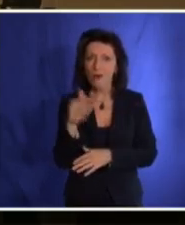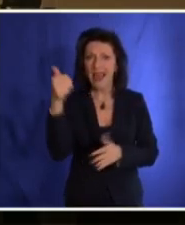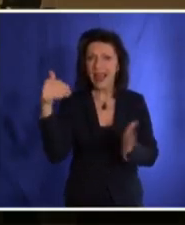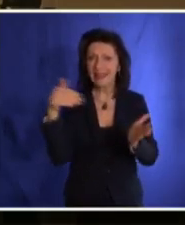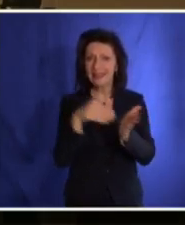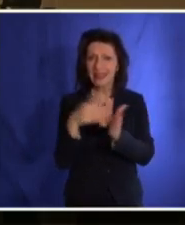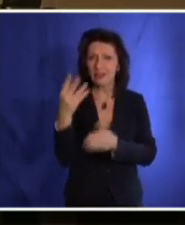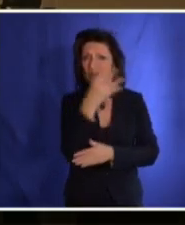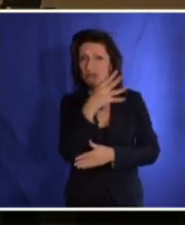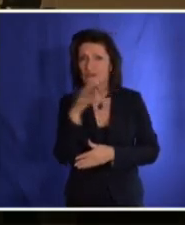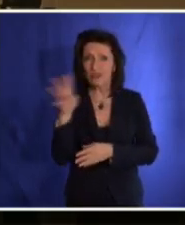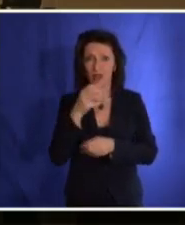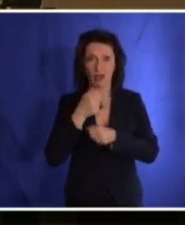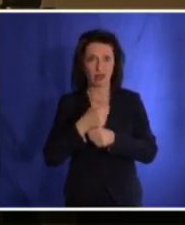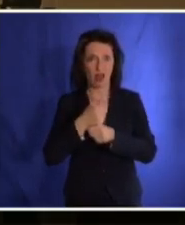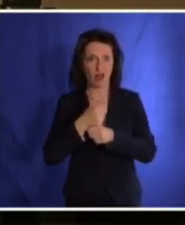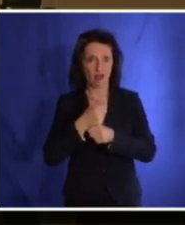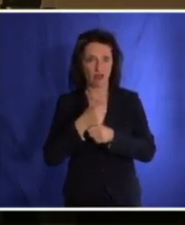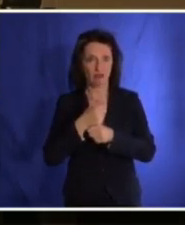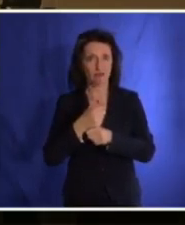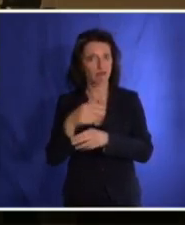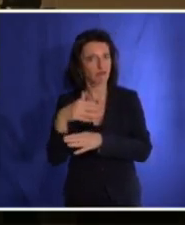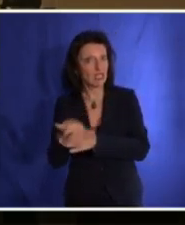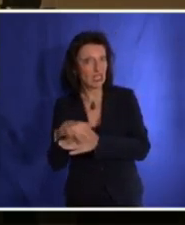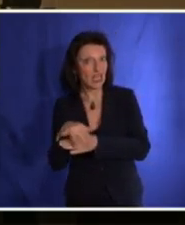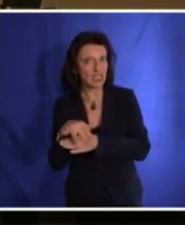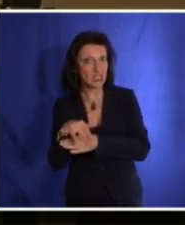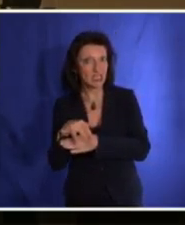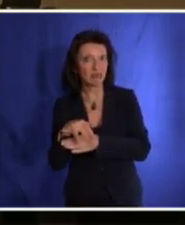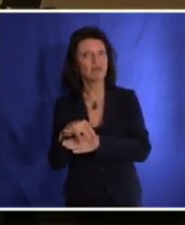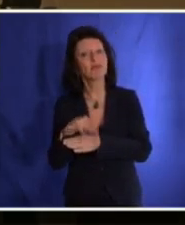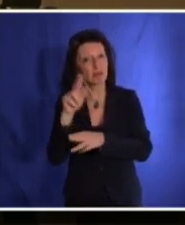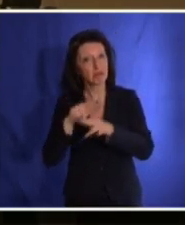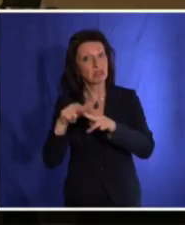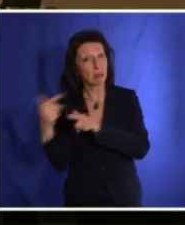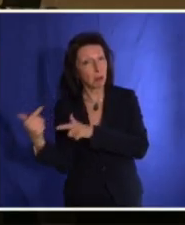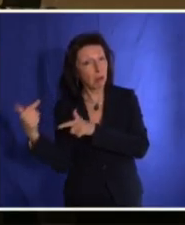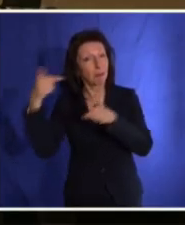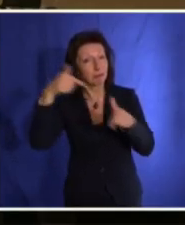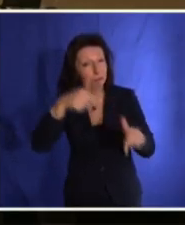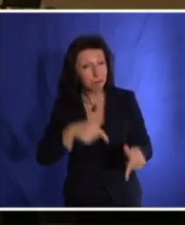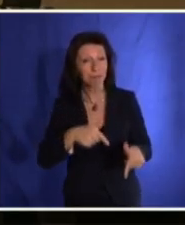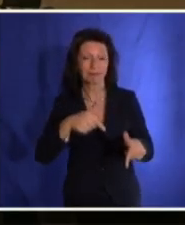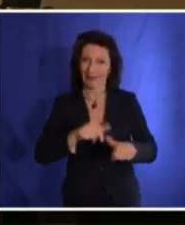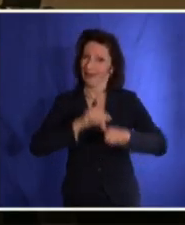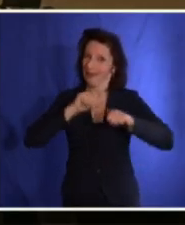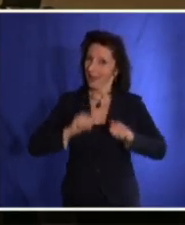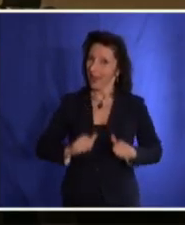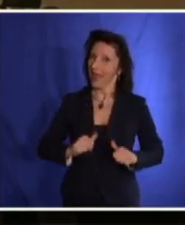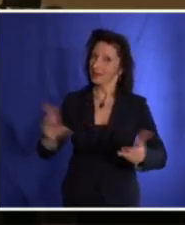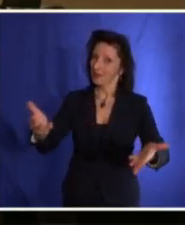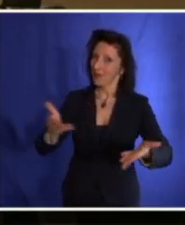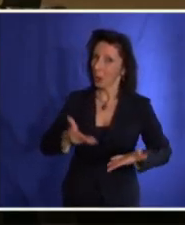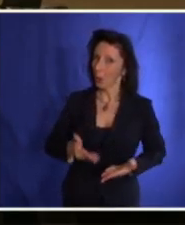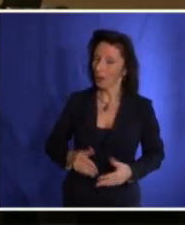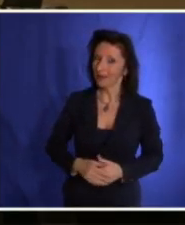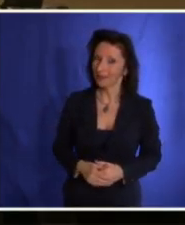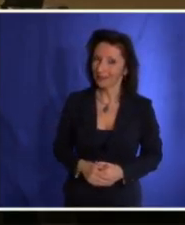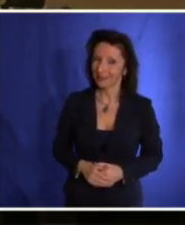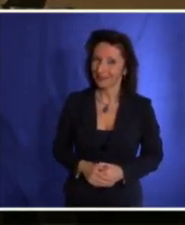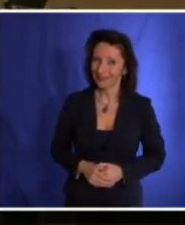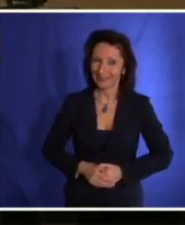1400 Delegierte, Gastdelegierte haben den Weg nach St. Pölten gefunden. Ein herzliches Willkommen.